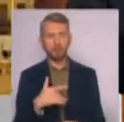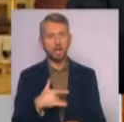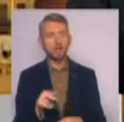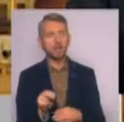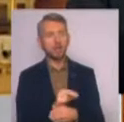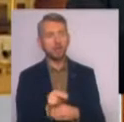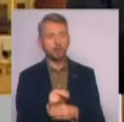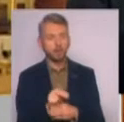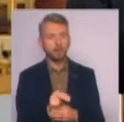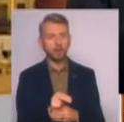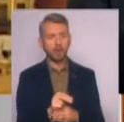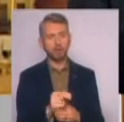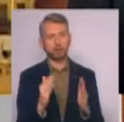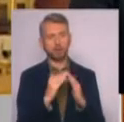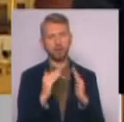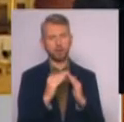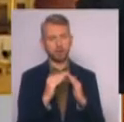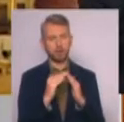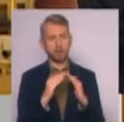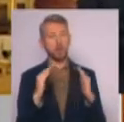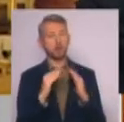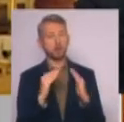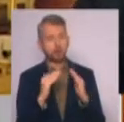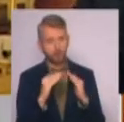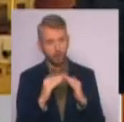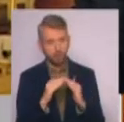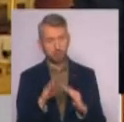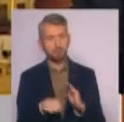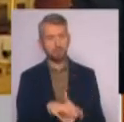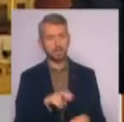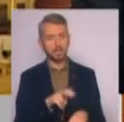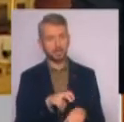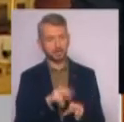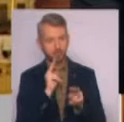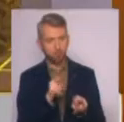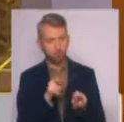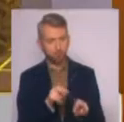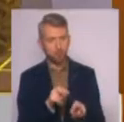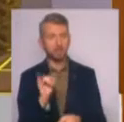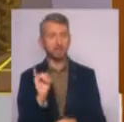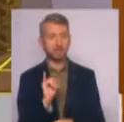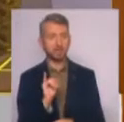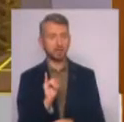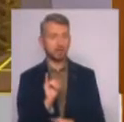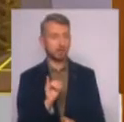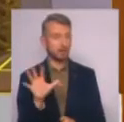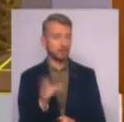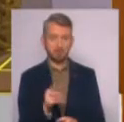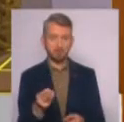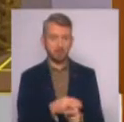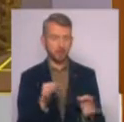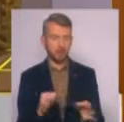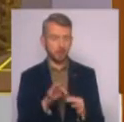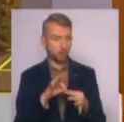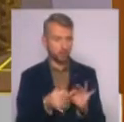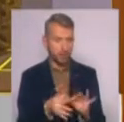лікується амбулаторно. Тобто вдома може амбулаторно лікувати. Під лікарським контролем і все без ніяких